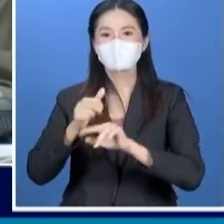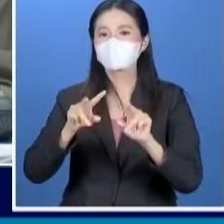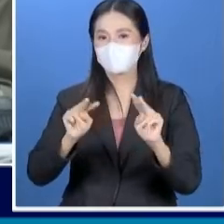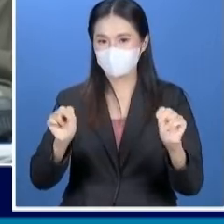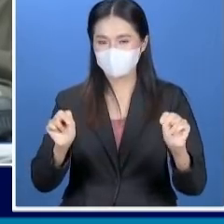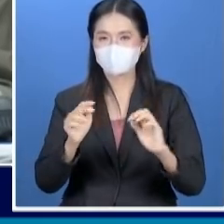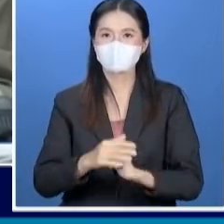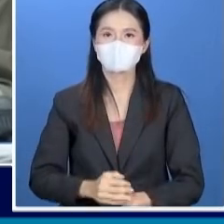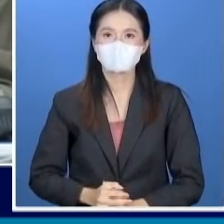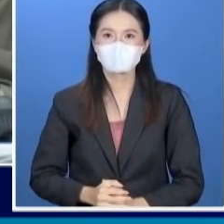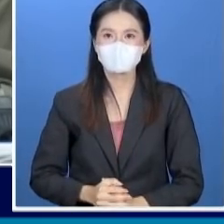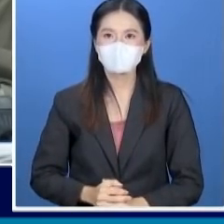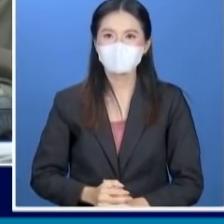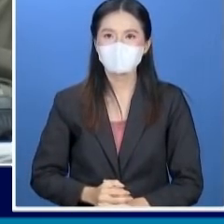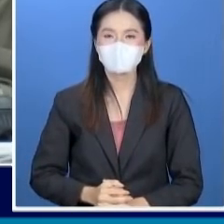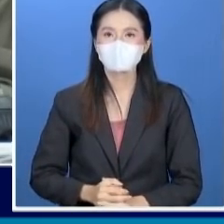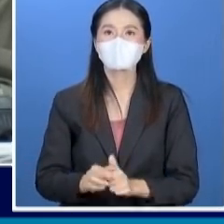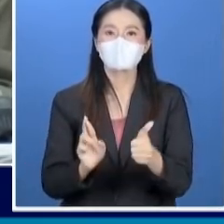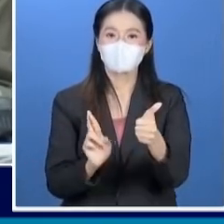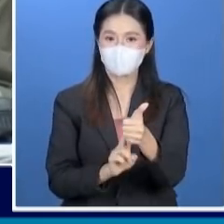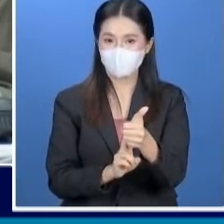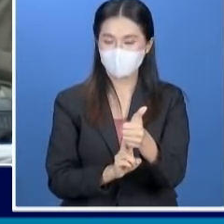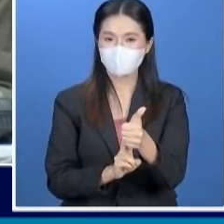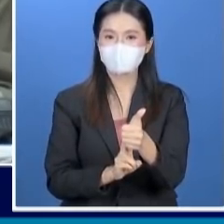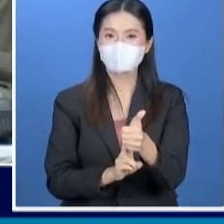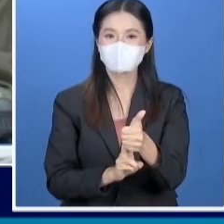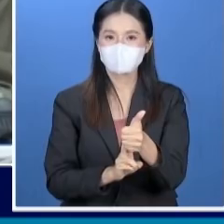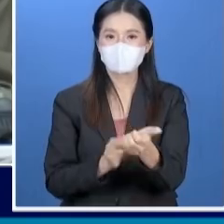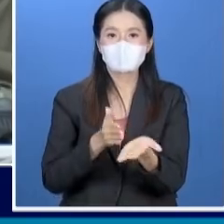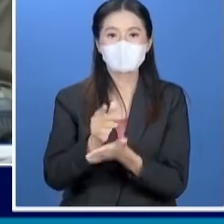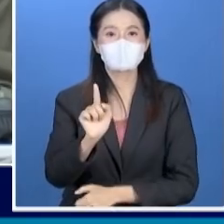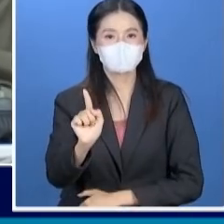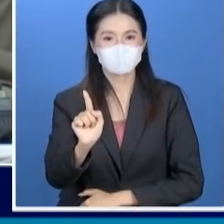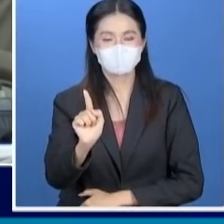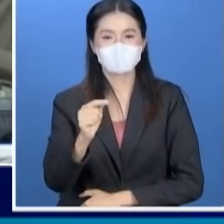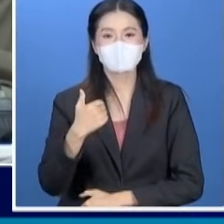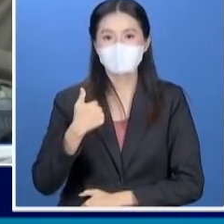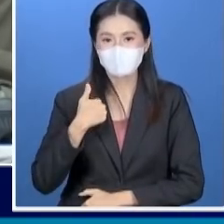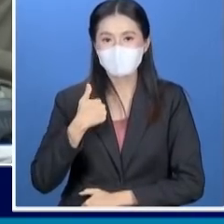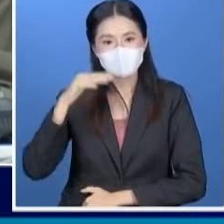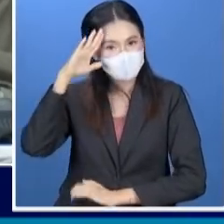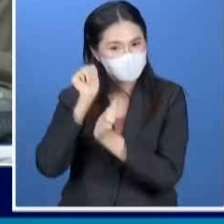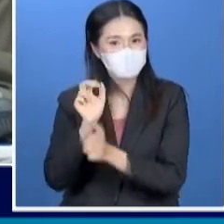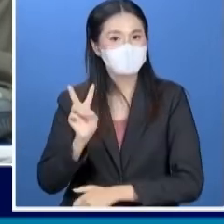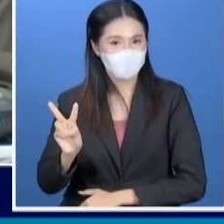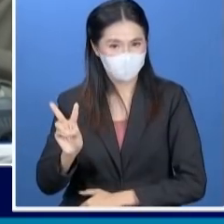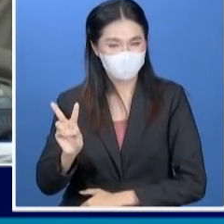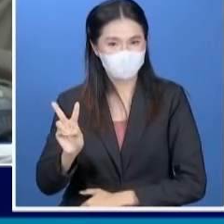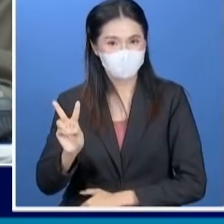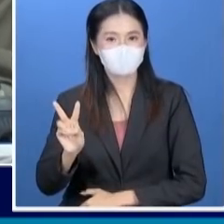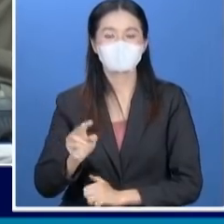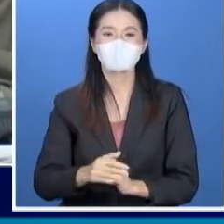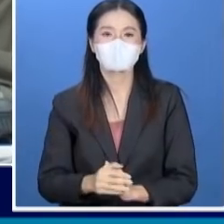รีนะครับแล้วก็รองผู้บังคับการนะครับที่ภาคหนึ่งรวมถึงพนักงานสอบสวนอีก2นายนะ